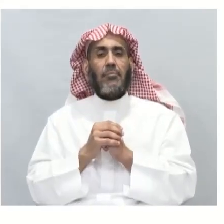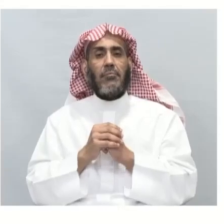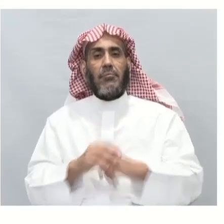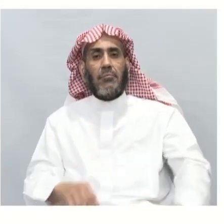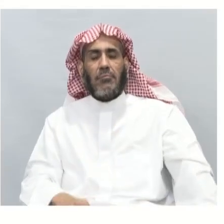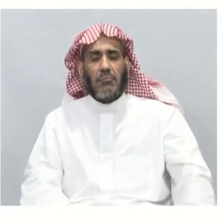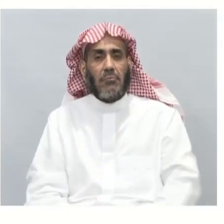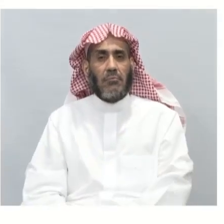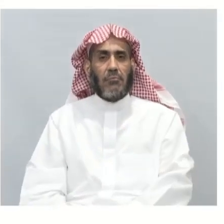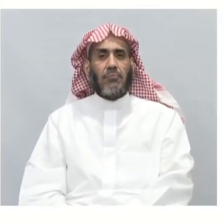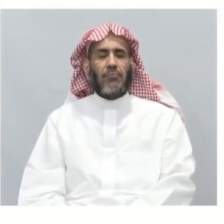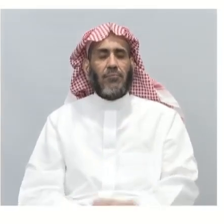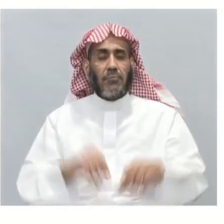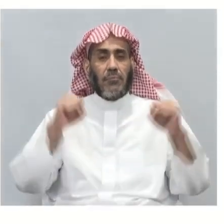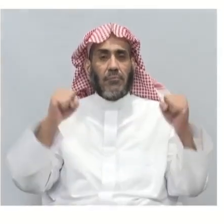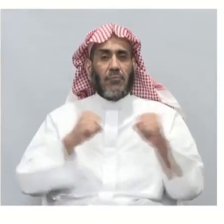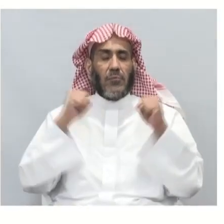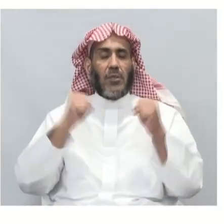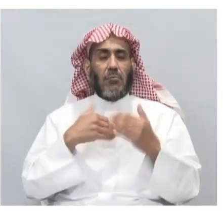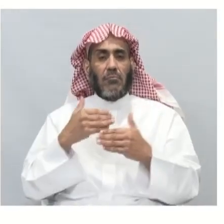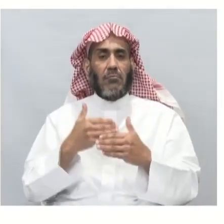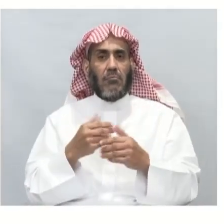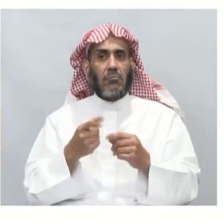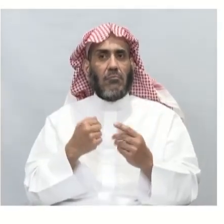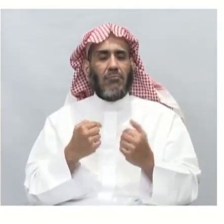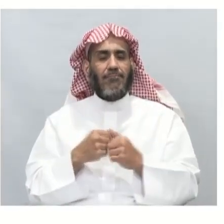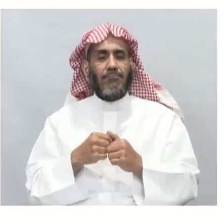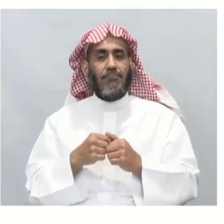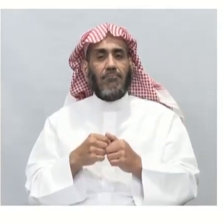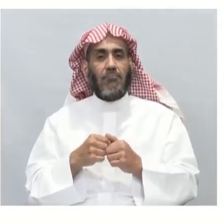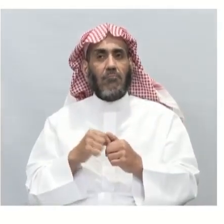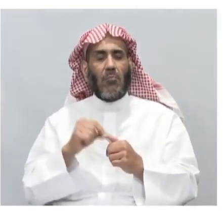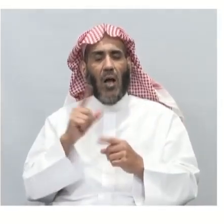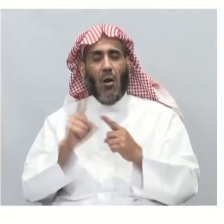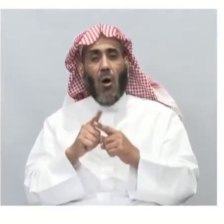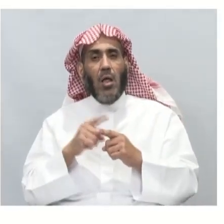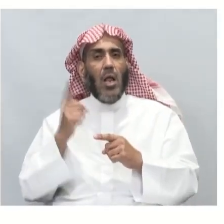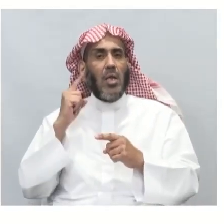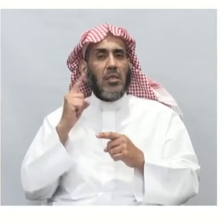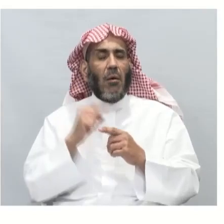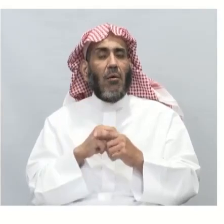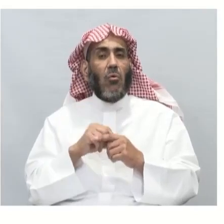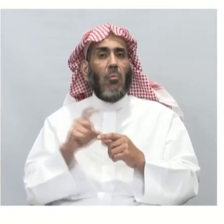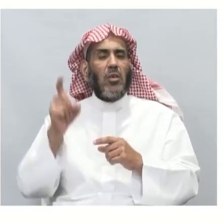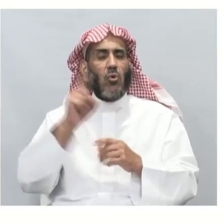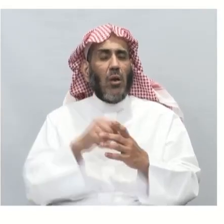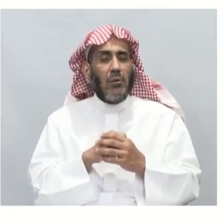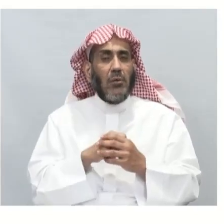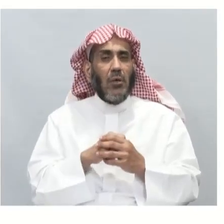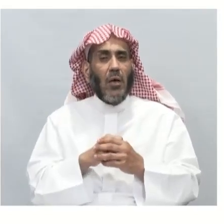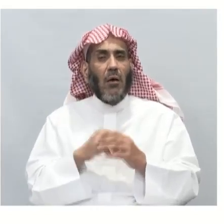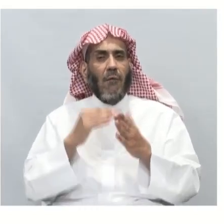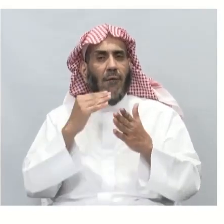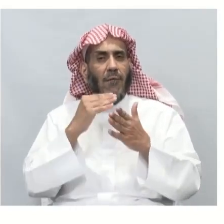امامك في التدريب الذي يليه طلب قال قالوا عن الاستماع ثم طلبه هنا